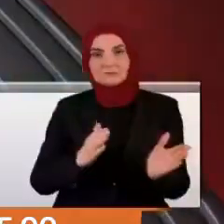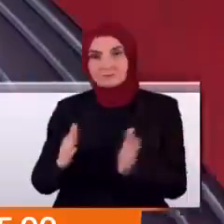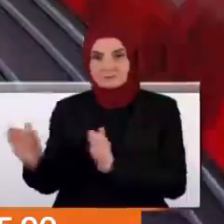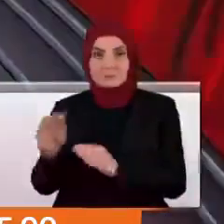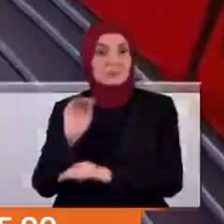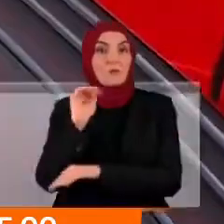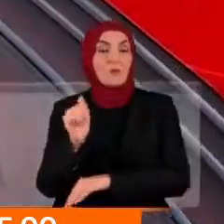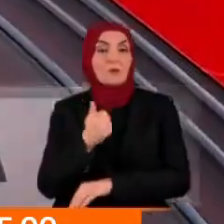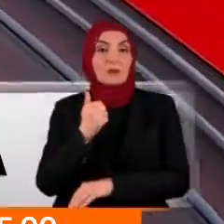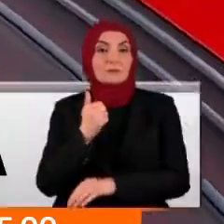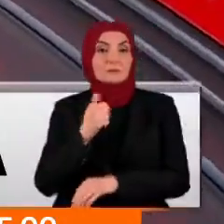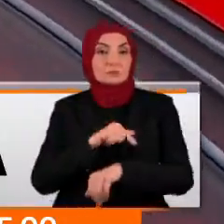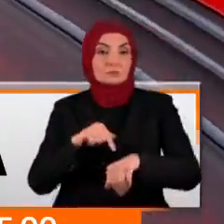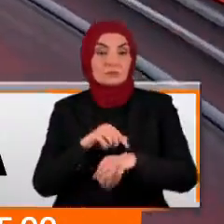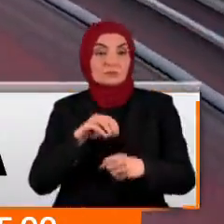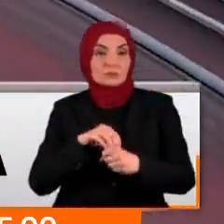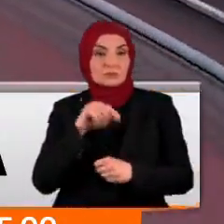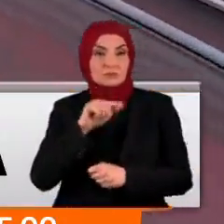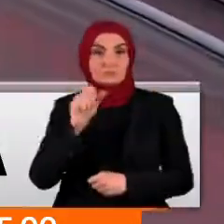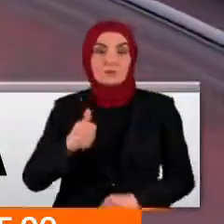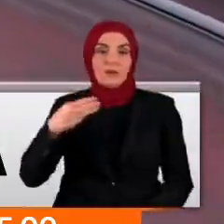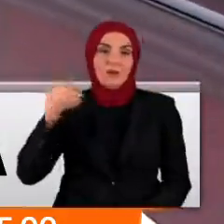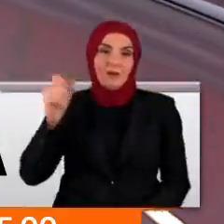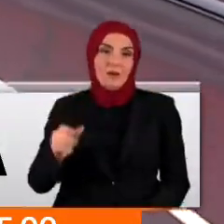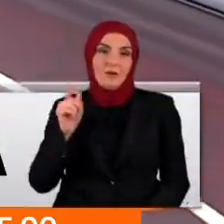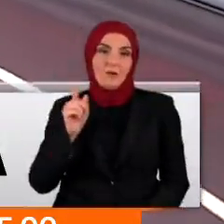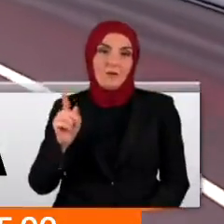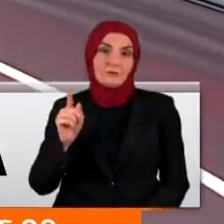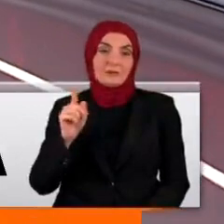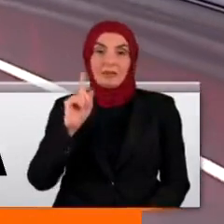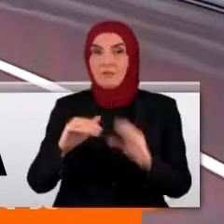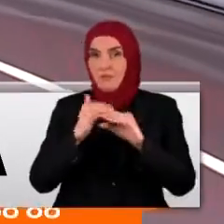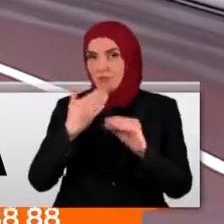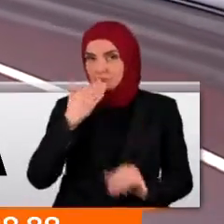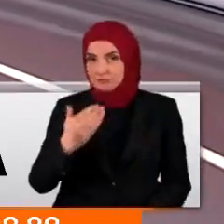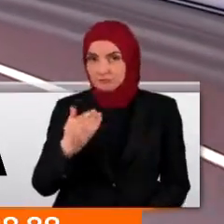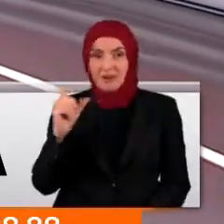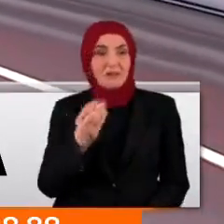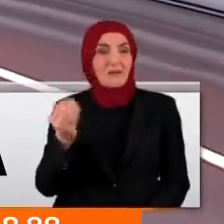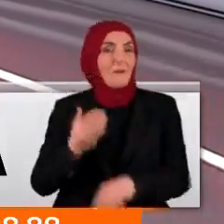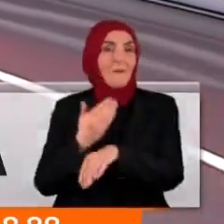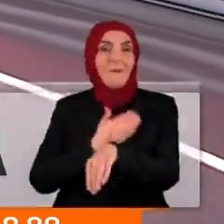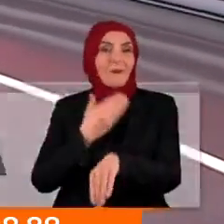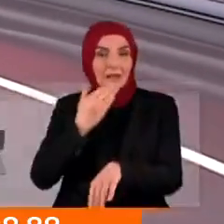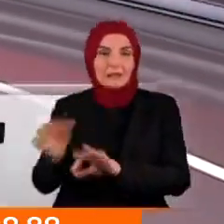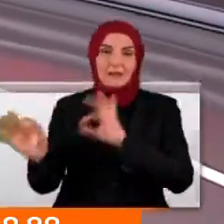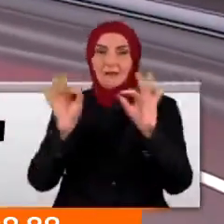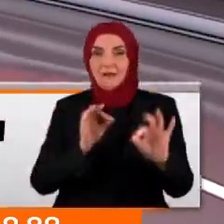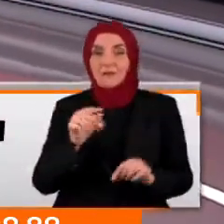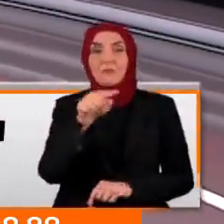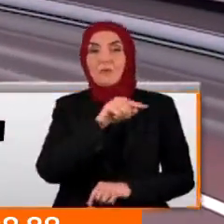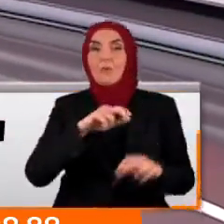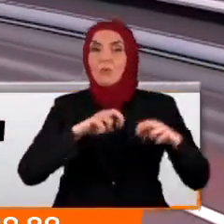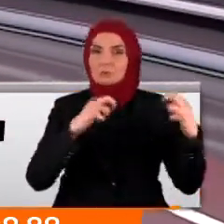Cumhurbaşkanı Erdoğan ilk değerlendirmesini yaptı bugün ve aylar önce dile getirdiği cümleyle başladı söze. Oturdular, konuştular, dağıldılar dedi